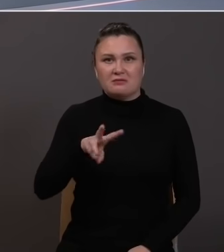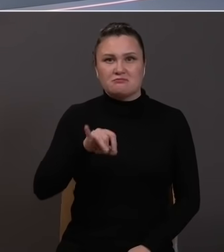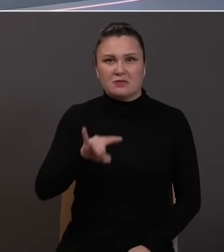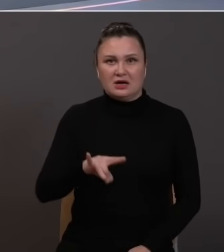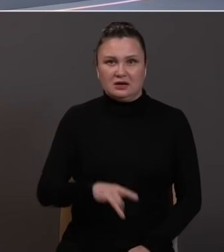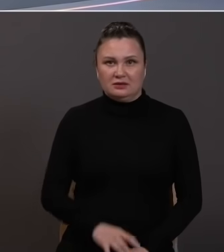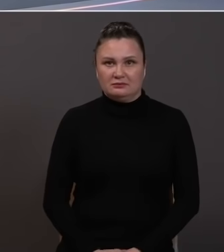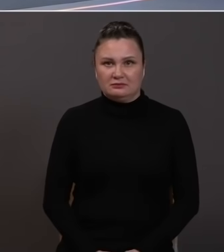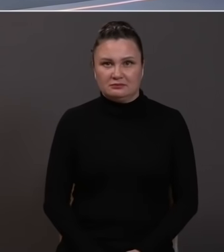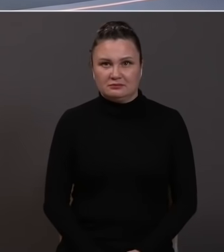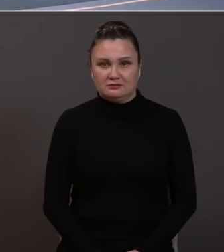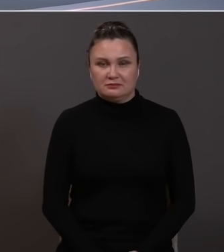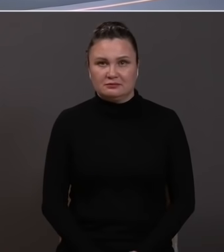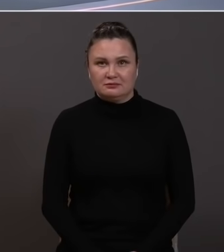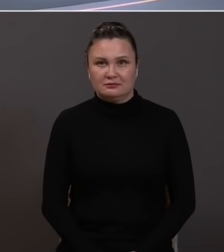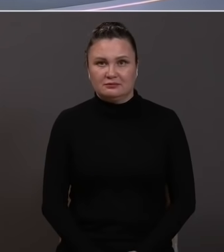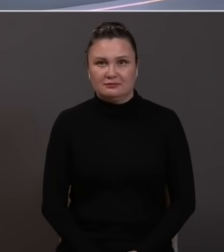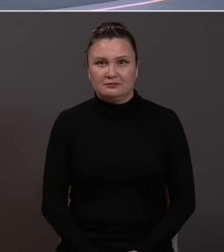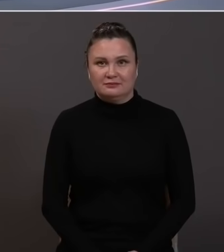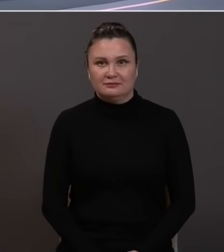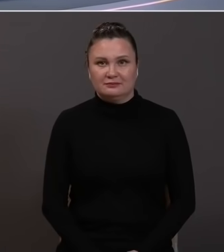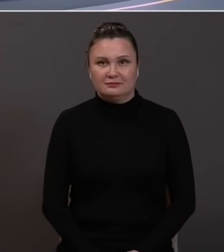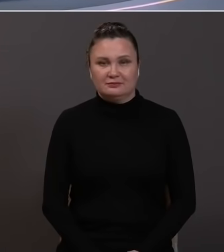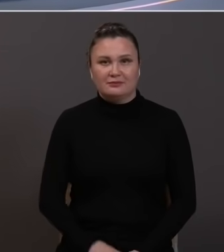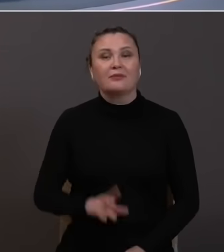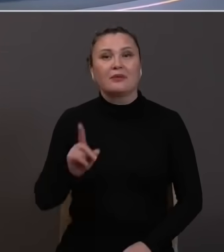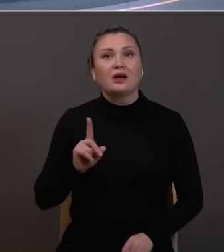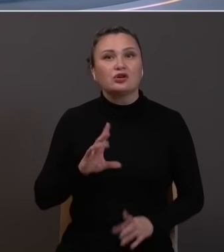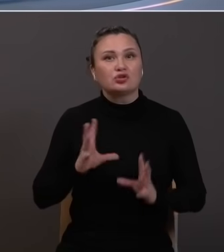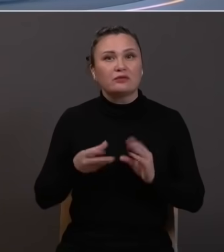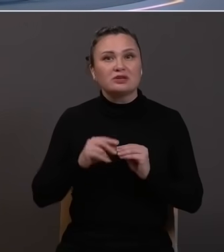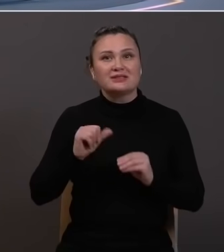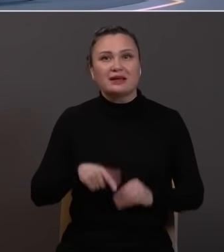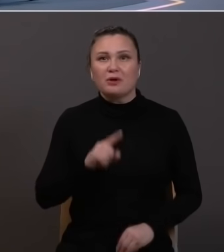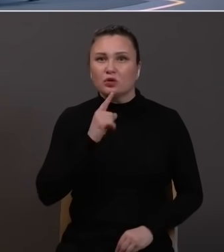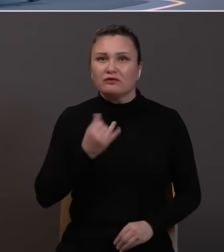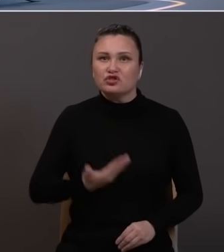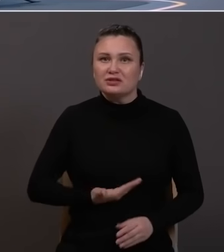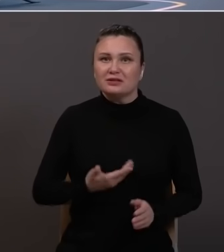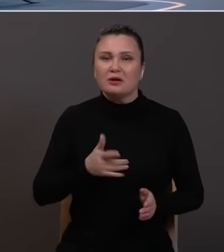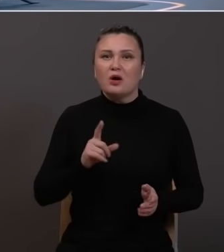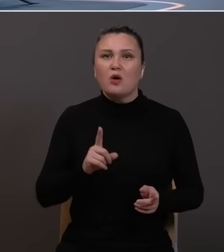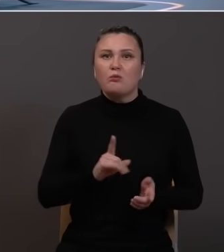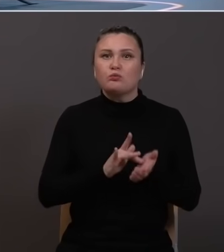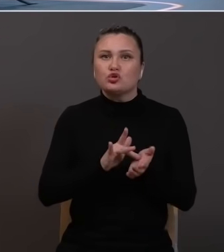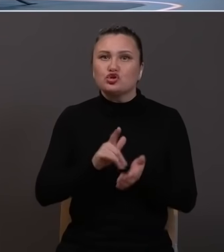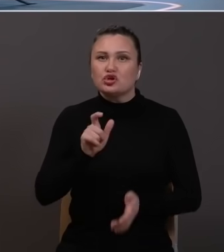кстати. Да уж. Фантастика. А что вообще самое трудное в жизни путешественника?